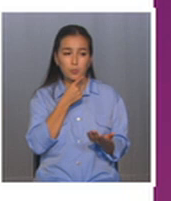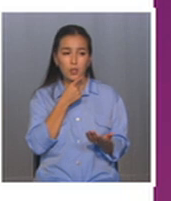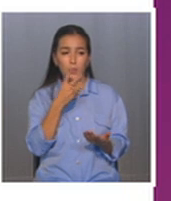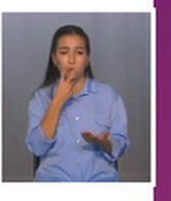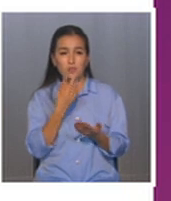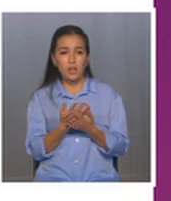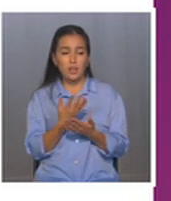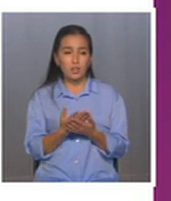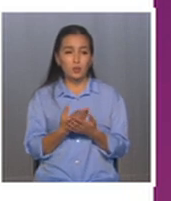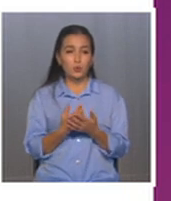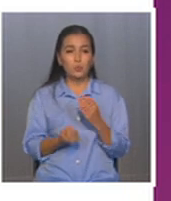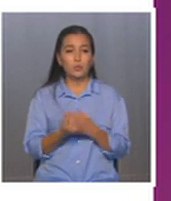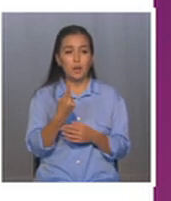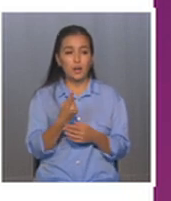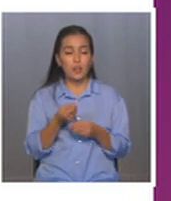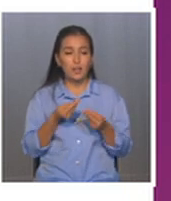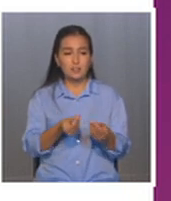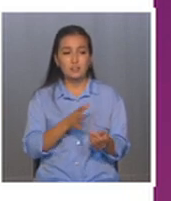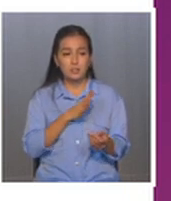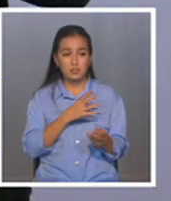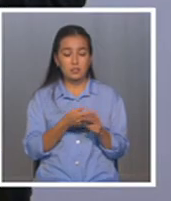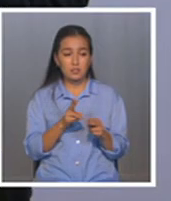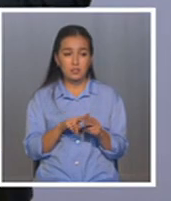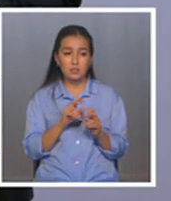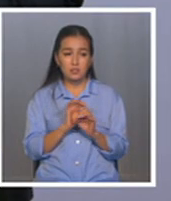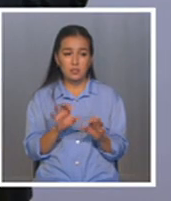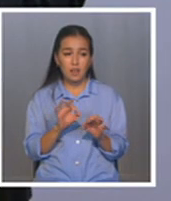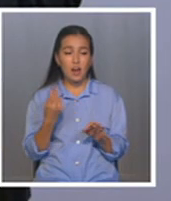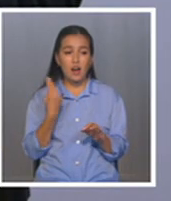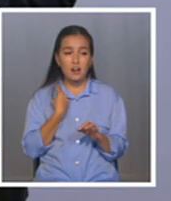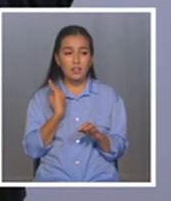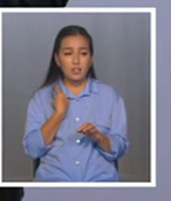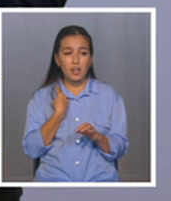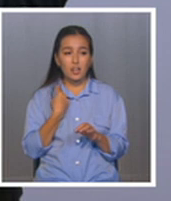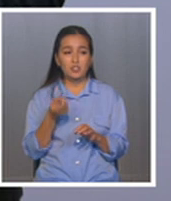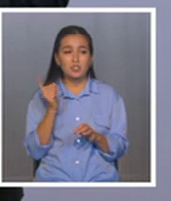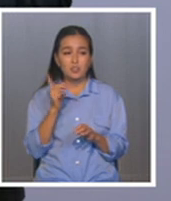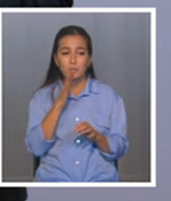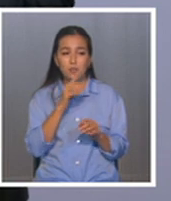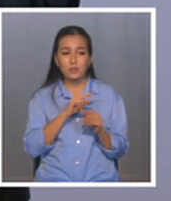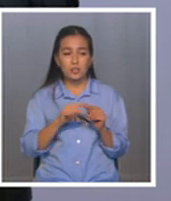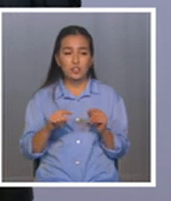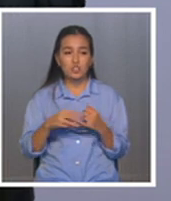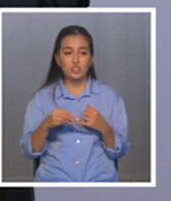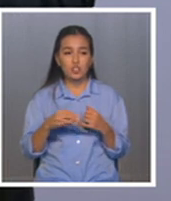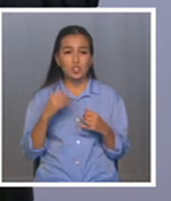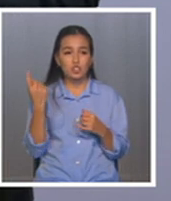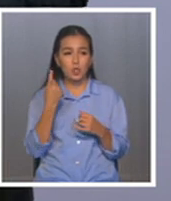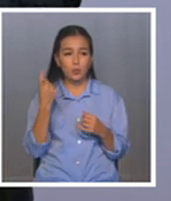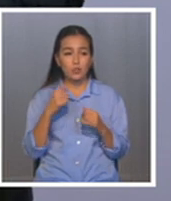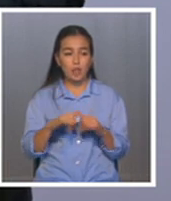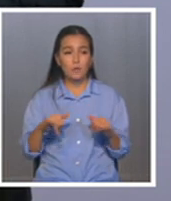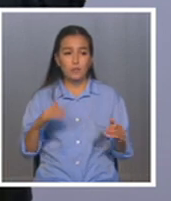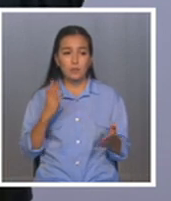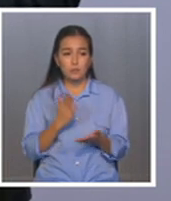көзқарастардың туындауына әсер етті дегенге келетін болсақ. Англияда ежелден бері жер шаруашылығы дамып келе жатқан